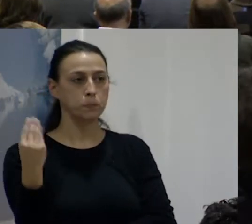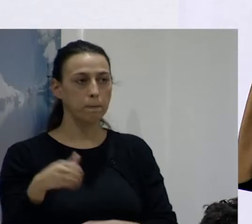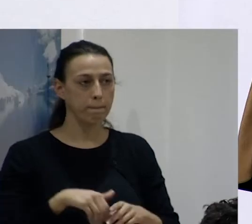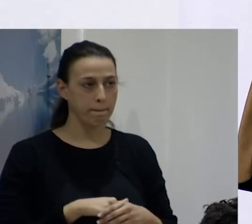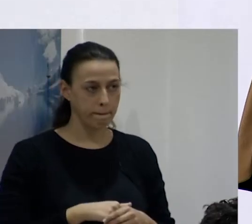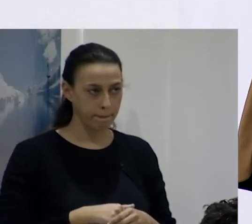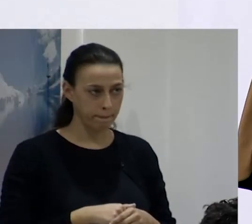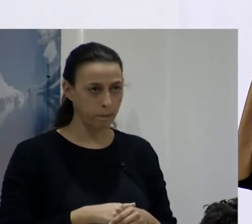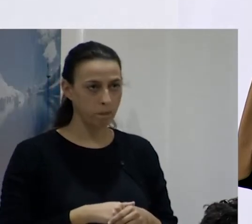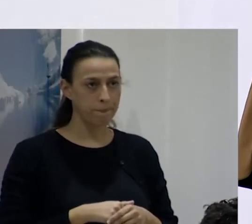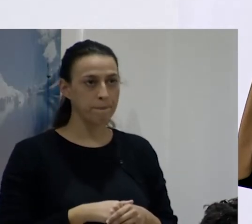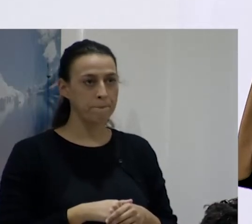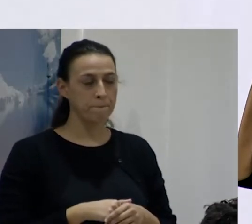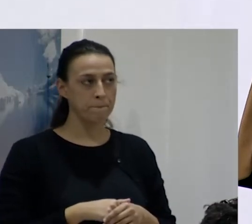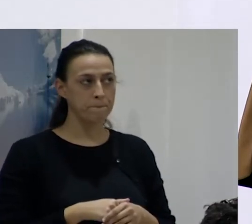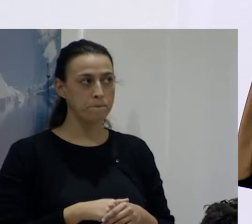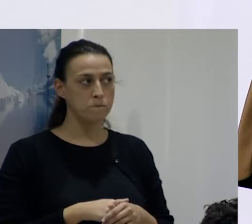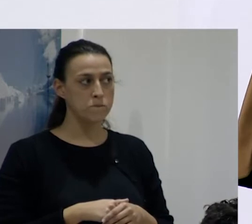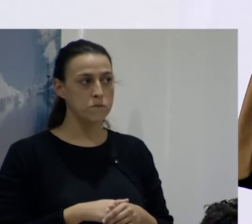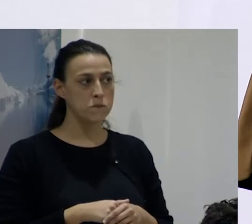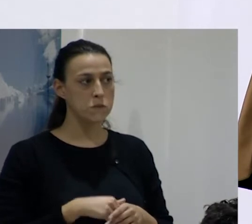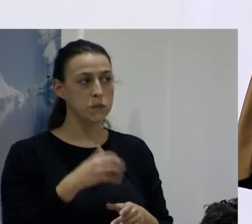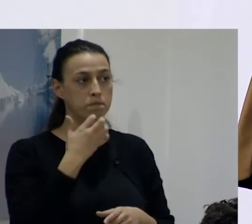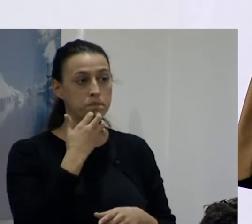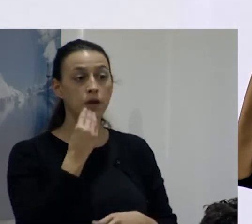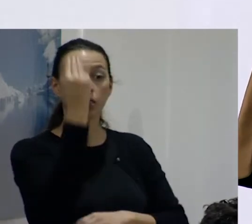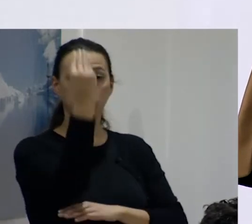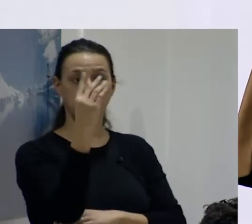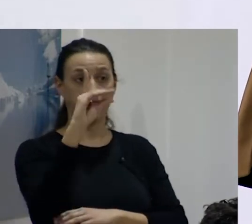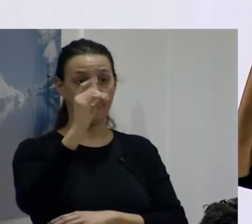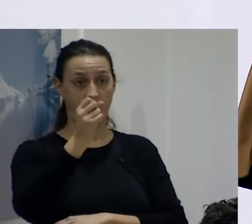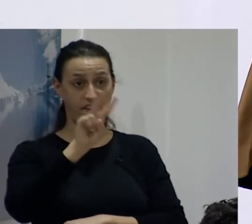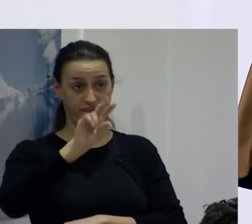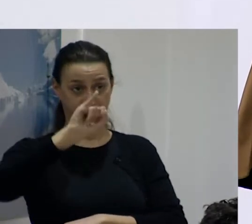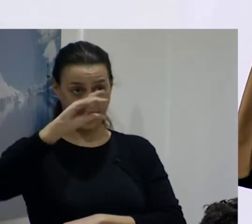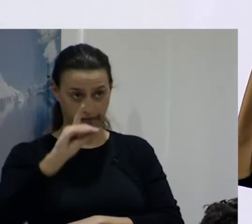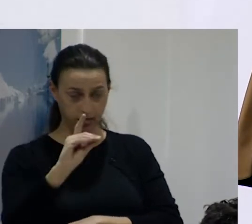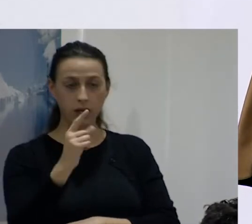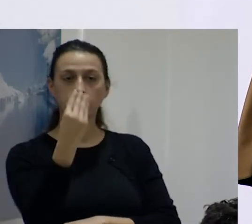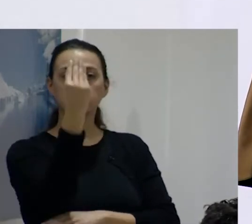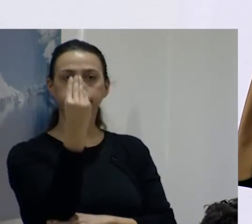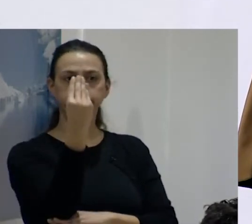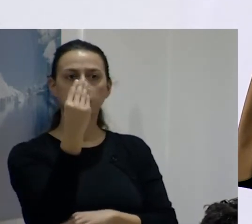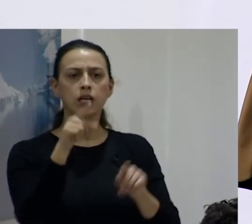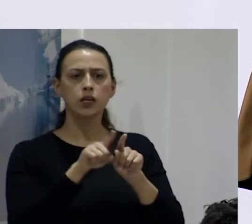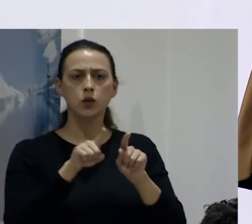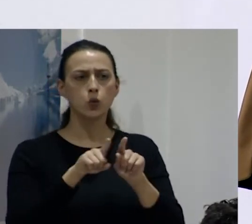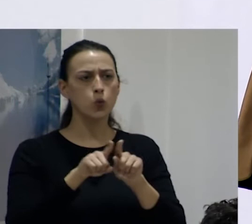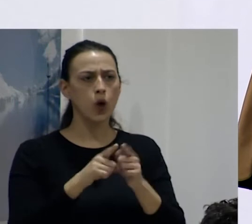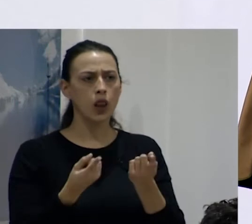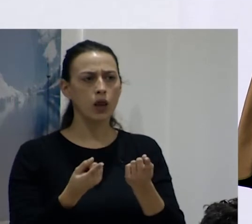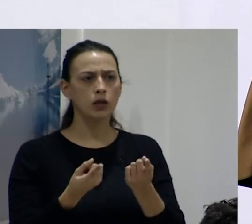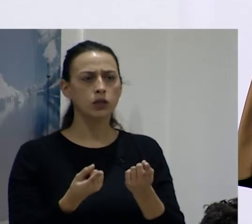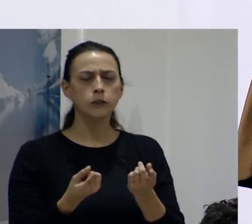estètica. El David com a obra d'art és resultat del treball de Miquel Àngel,